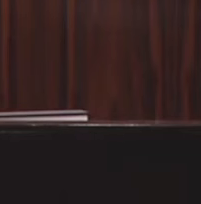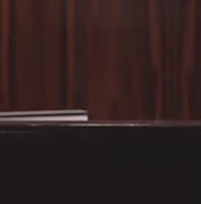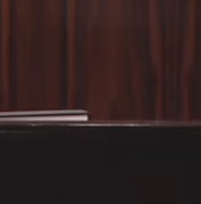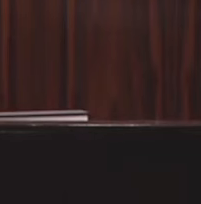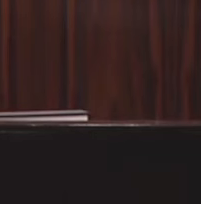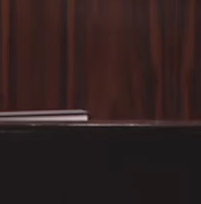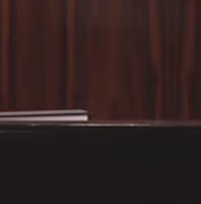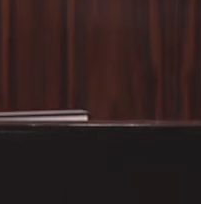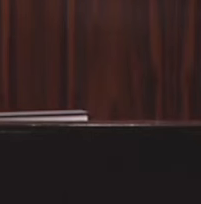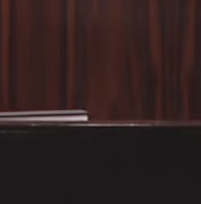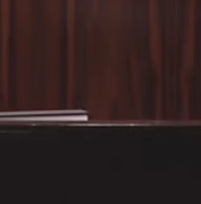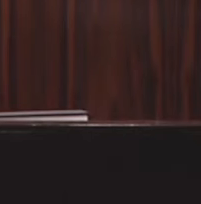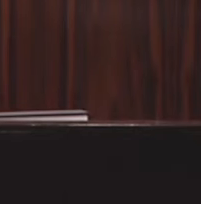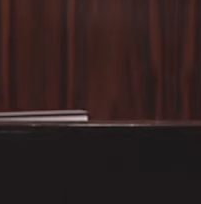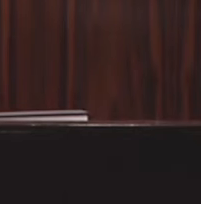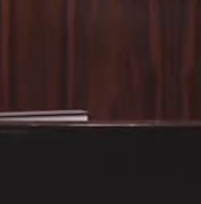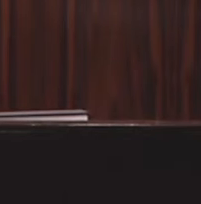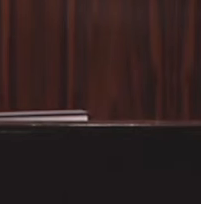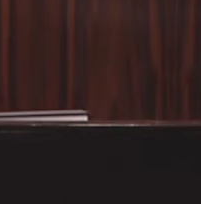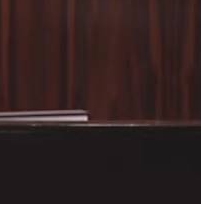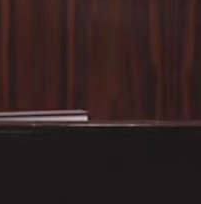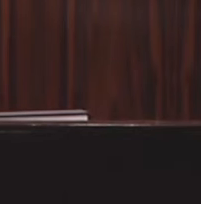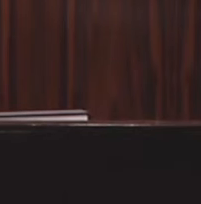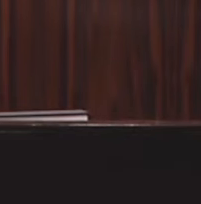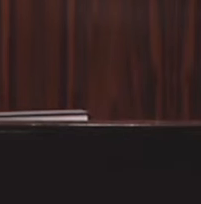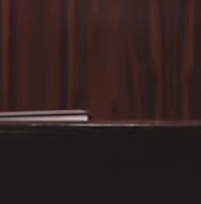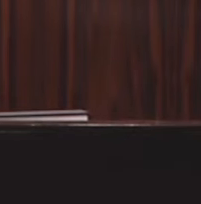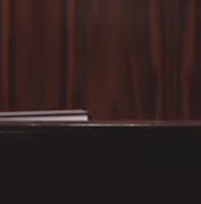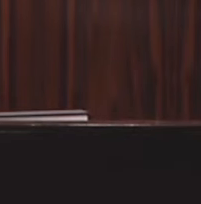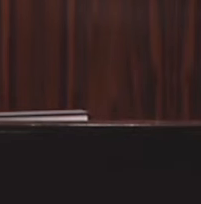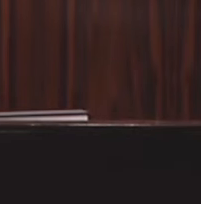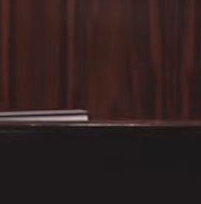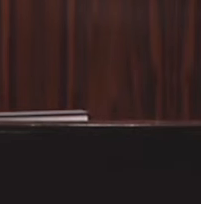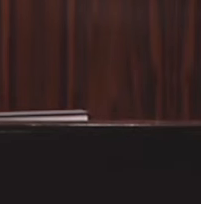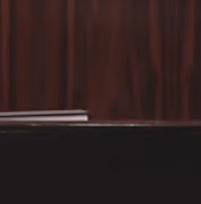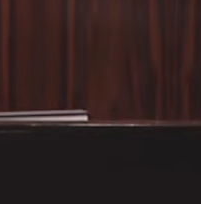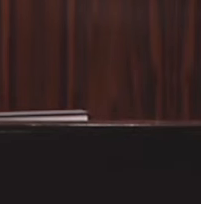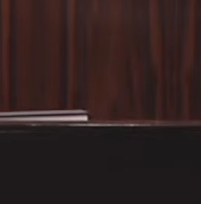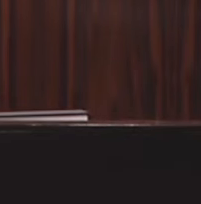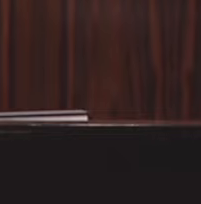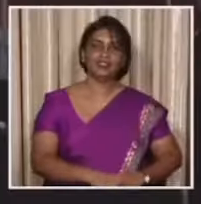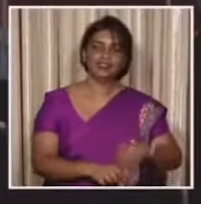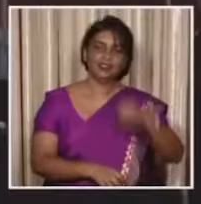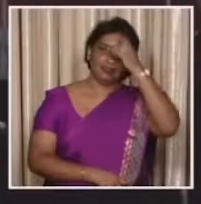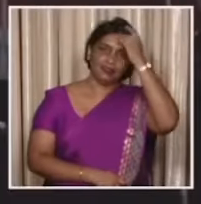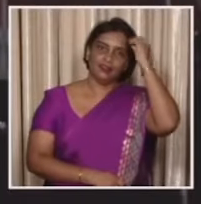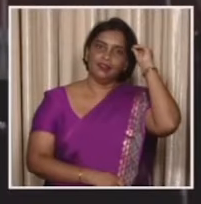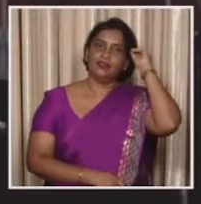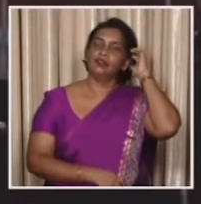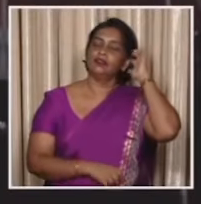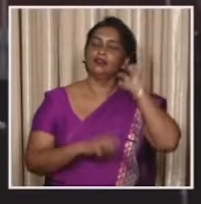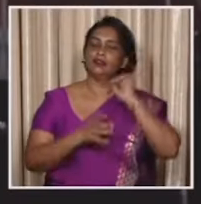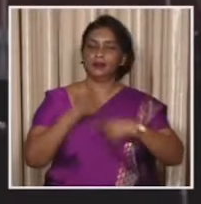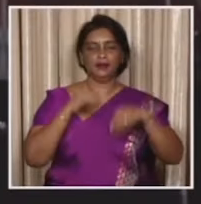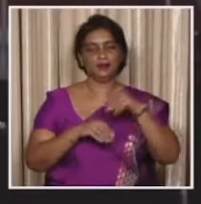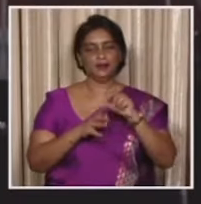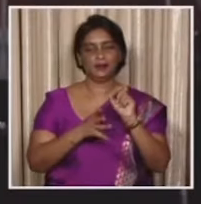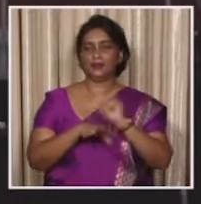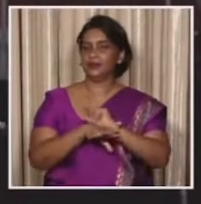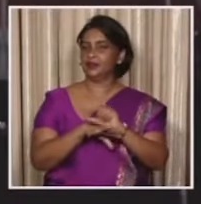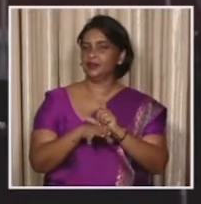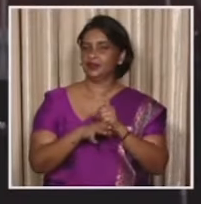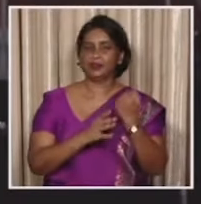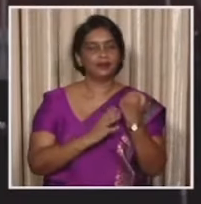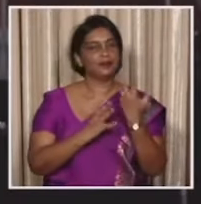ගරු මූලාසනාරූඪ මන්ත්‍රීතුමනි, අද සිට හරියට දවස් 6කින් මැතිවරණ කොමිසමට බලය